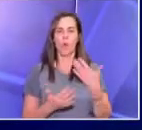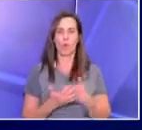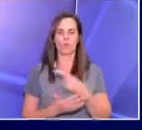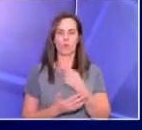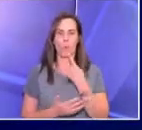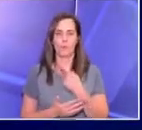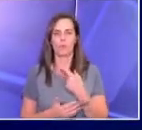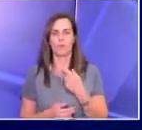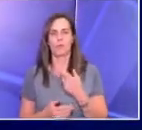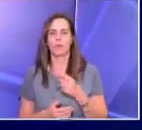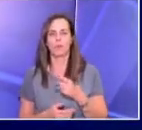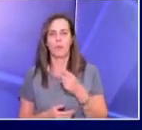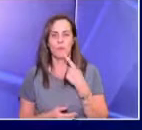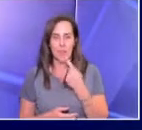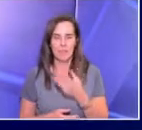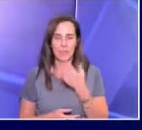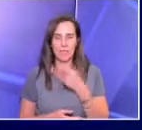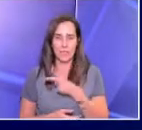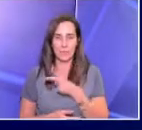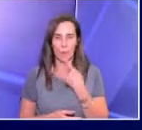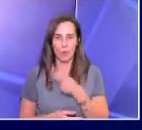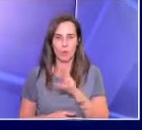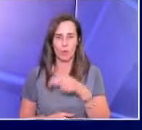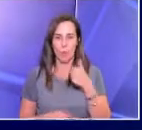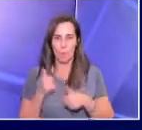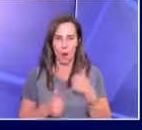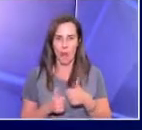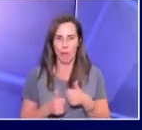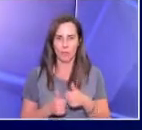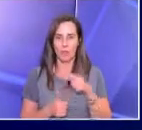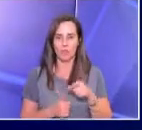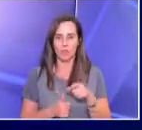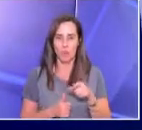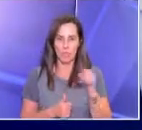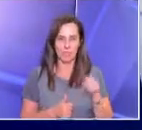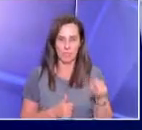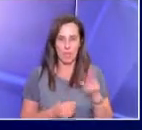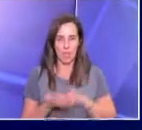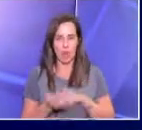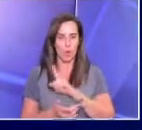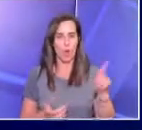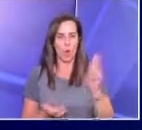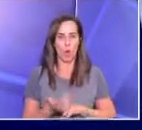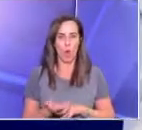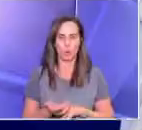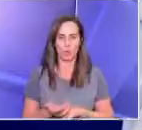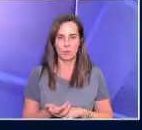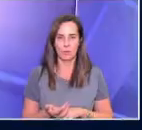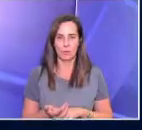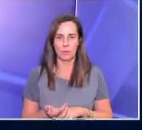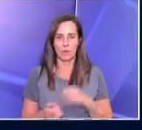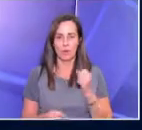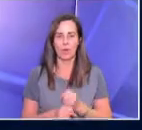שהוא טוען ולתת את השירות לציבור. להגיד, ישראל זינגר טוען שיש פה מועמד, אוקיי, שהוא XYZ. נכון? או לא נכון. מתעסקים